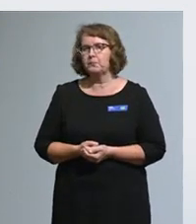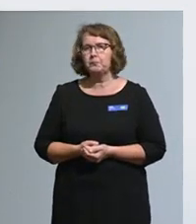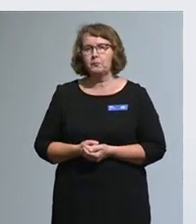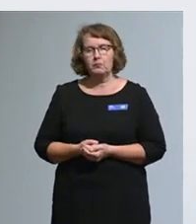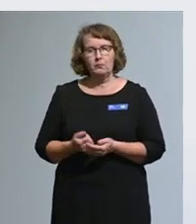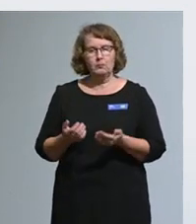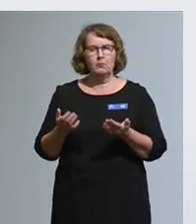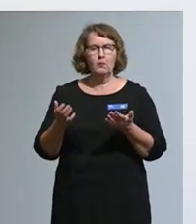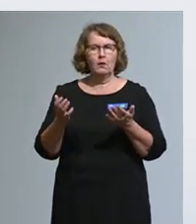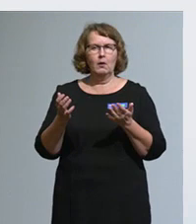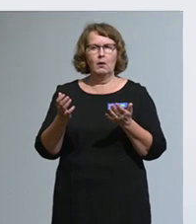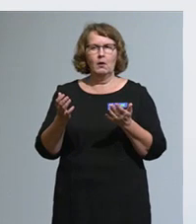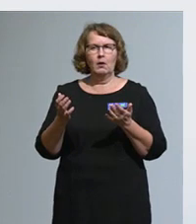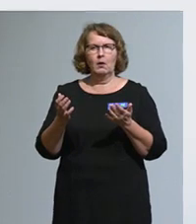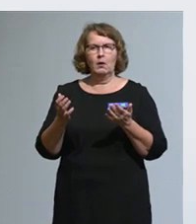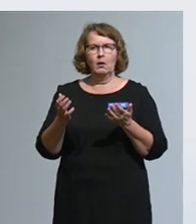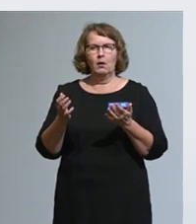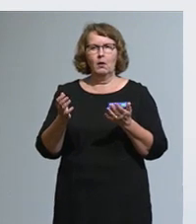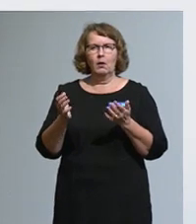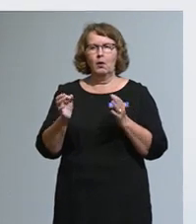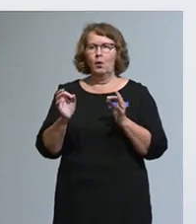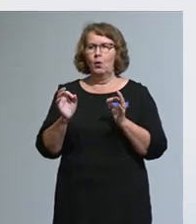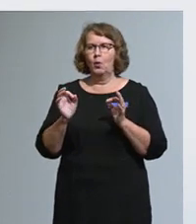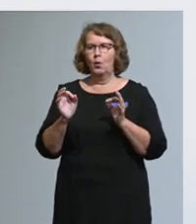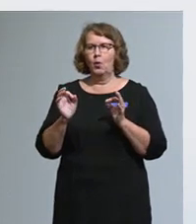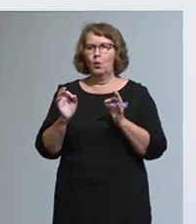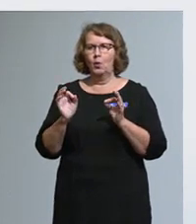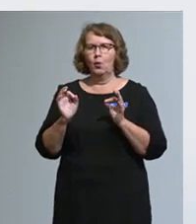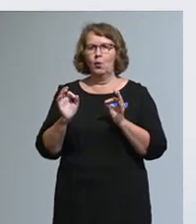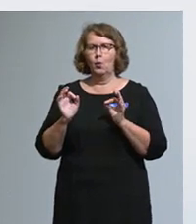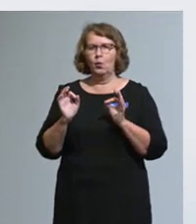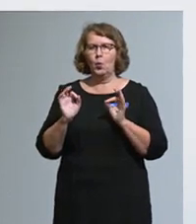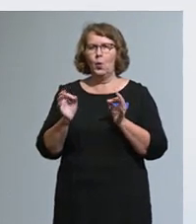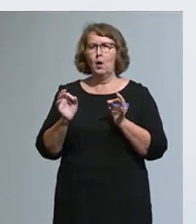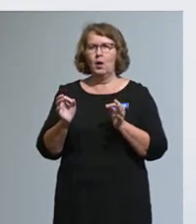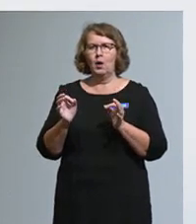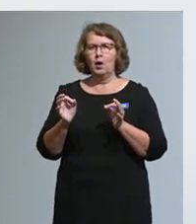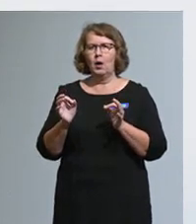Miten tämä tämmöinen ulkopuolinen rahoitukseen liittyvä